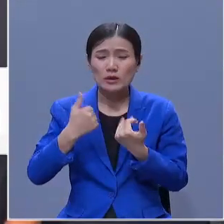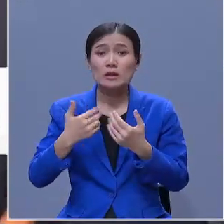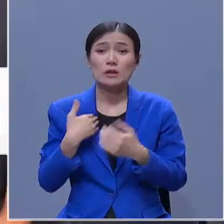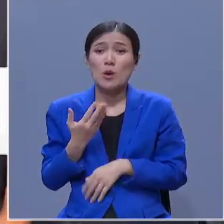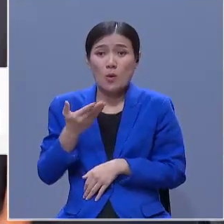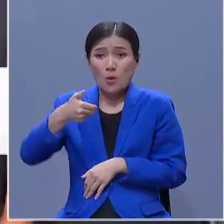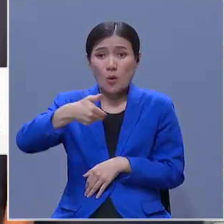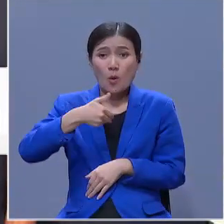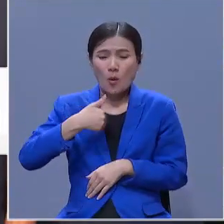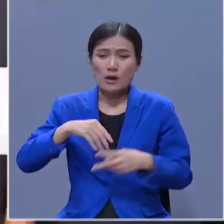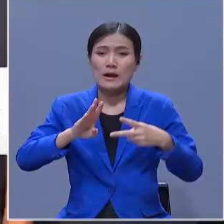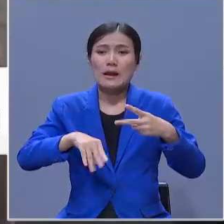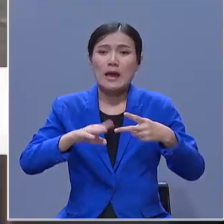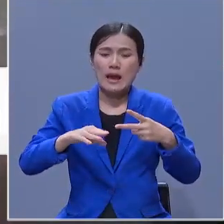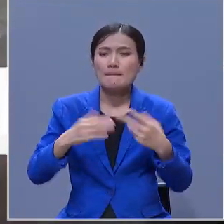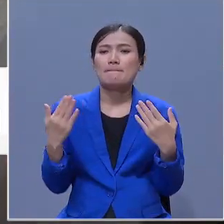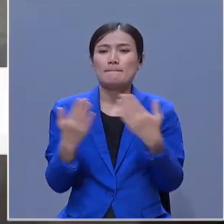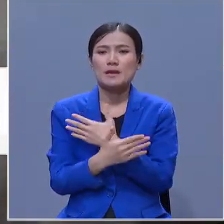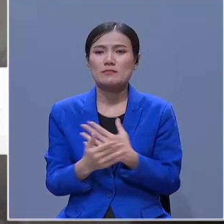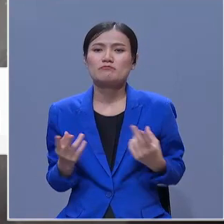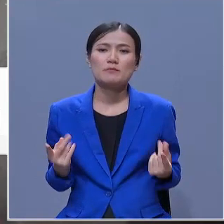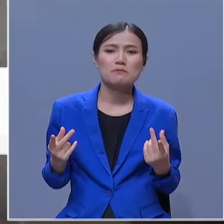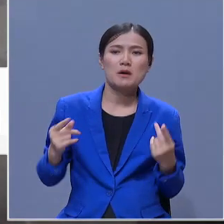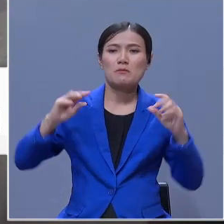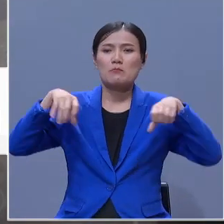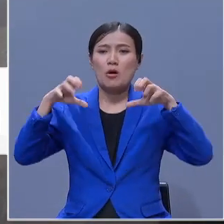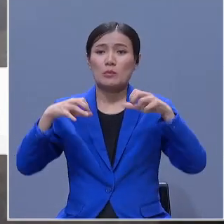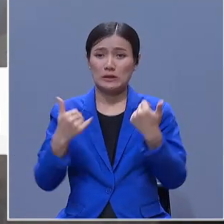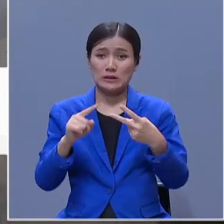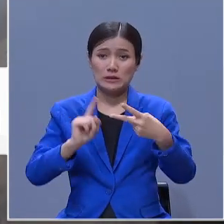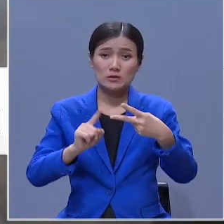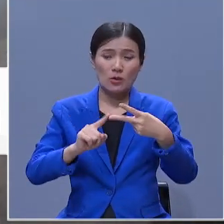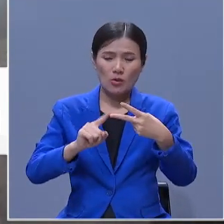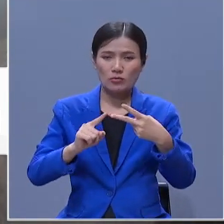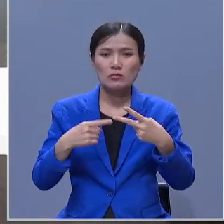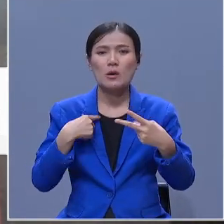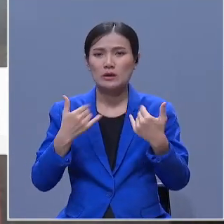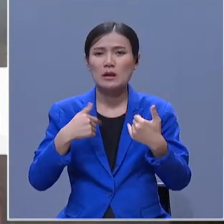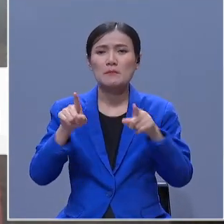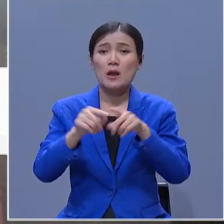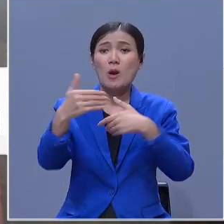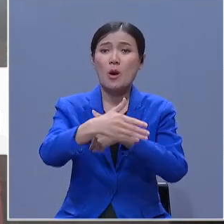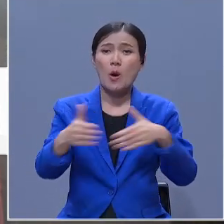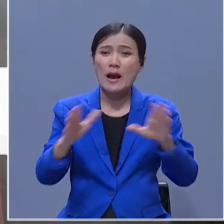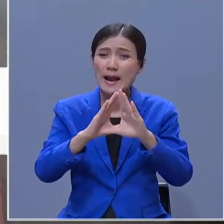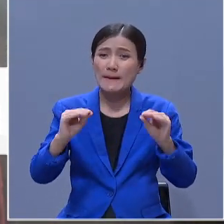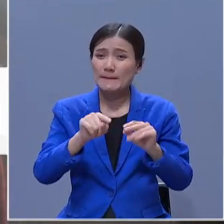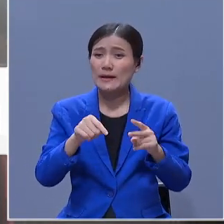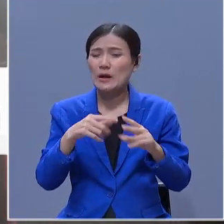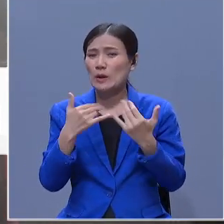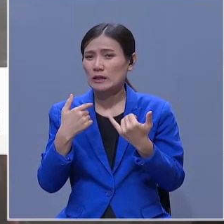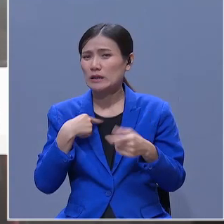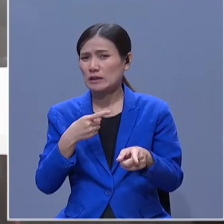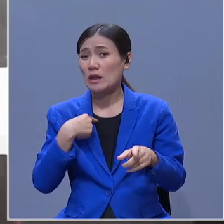าจากชั้น2มีการปรับปรุงเป็นห้องเก็บเสียงแต่ตอนเกิดเหตุไม่มีใครอยู่ในร้านนะครับจนกระทั่งมีชาวบ้านเข